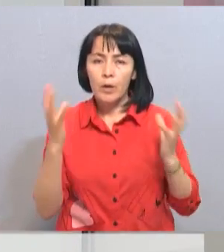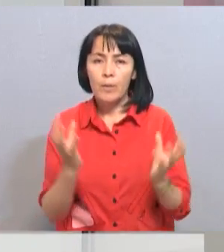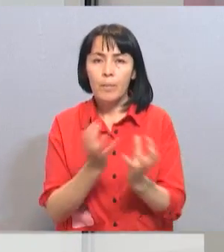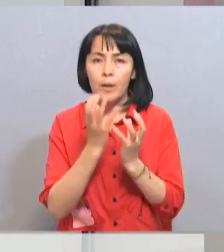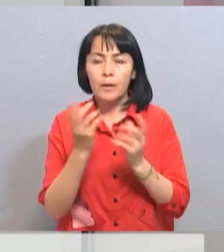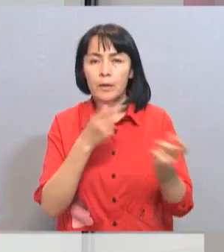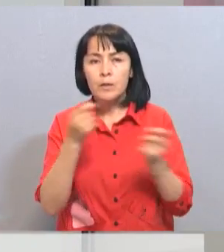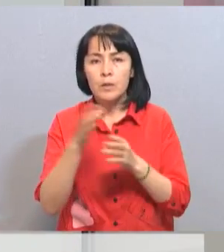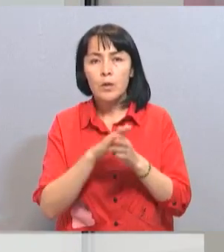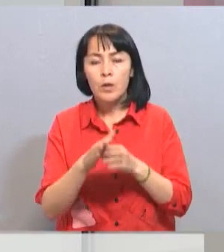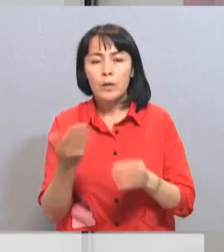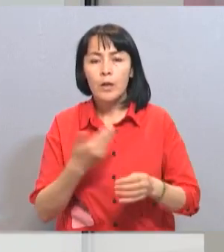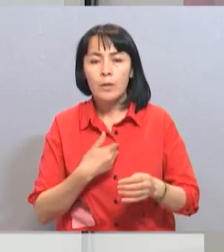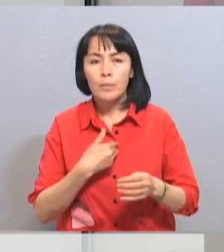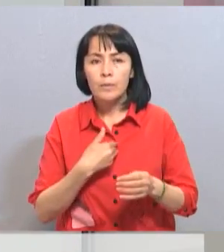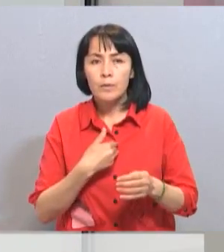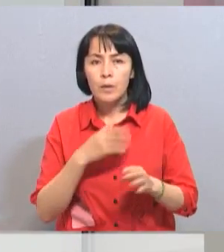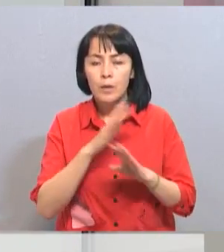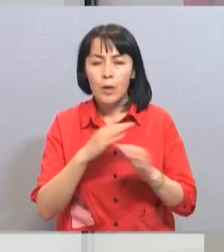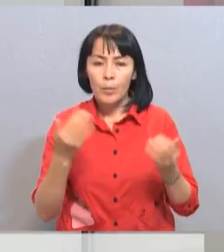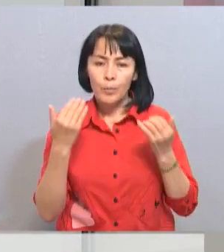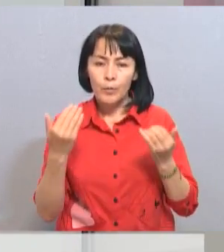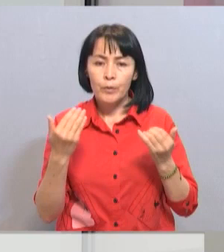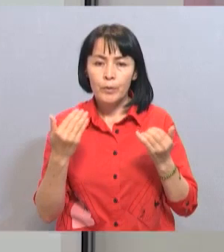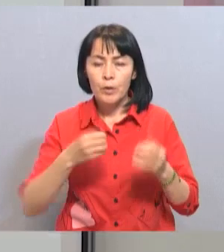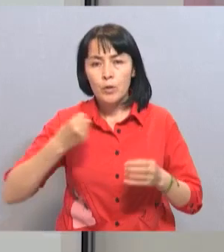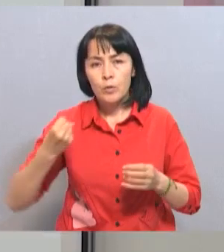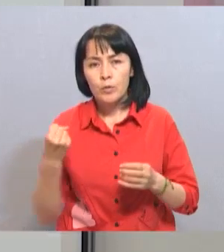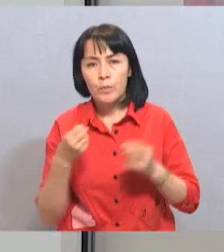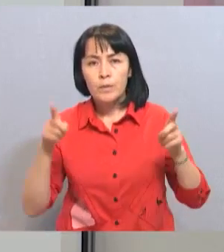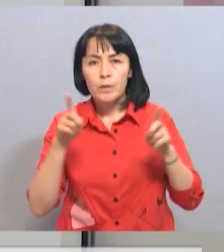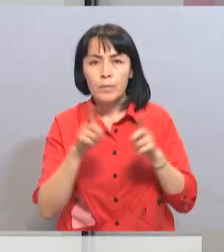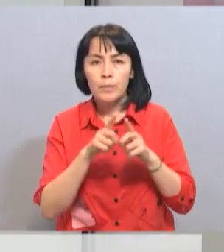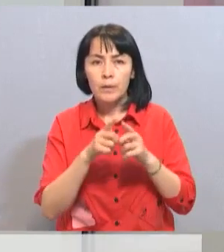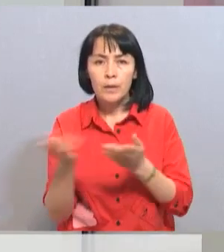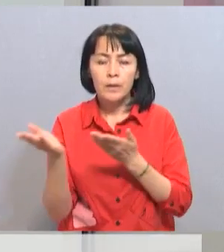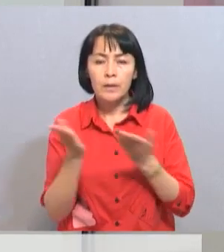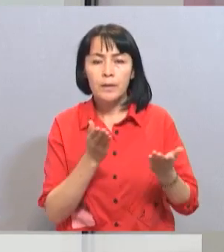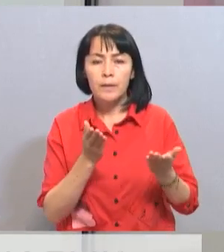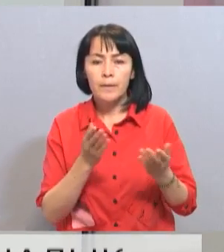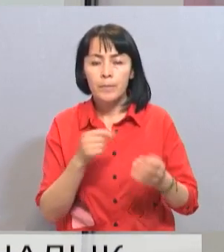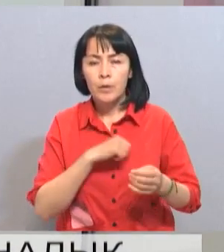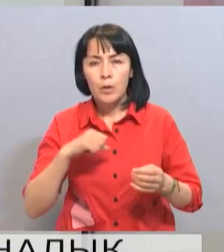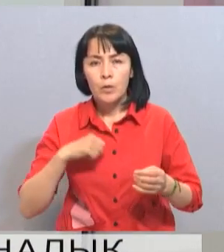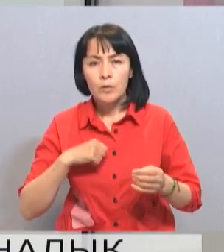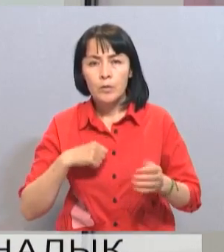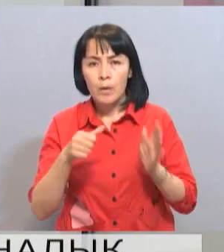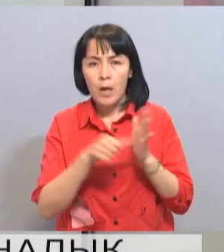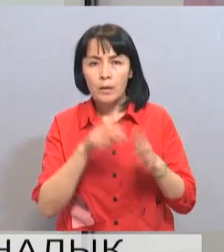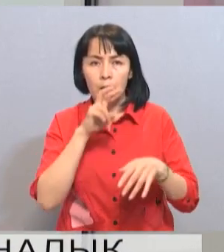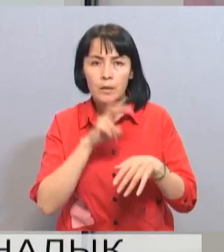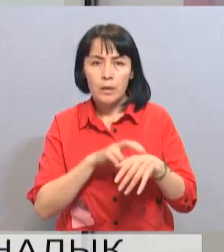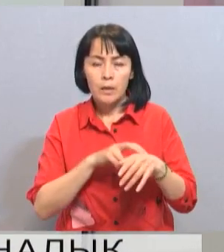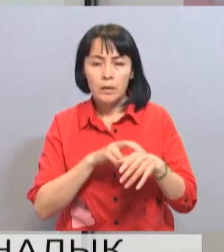акциясы өтіп жатыр. Біз соны жіберме алмайық деп бүгін достарымызбен қаралуға келдік. Мен жеке басым 6